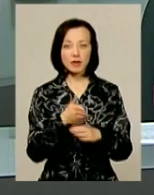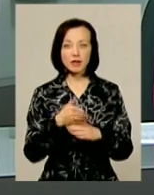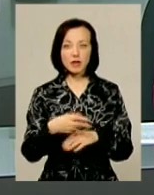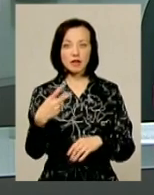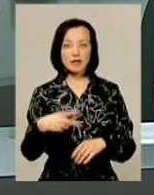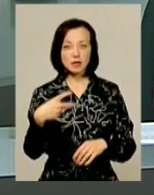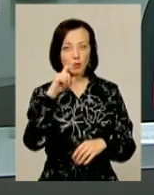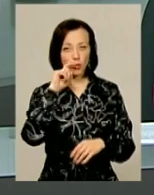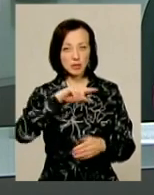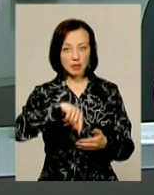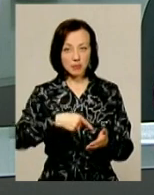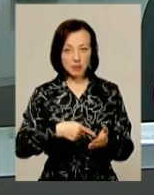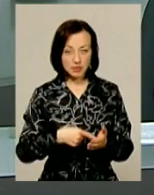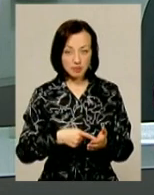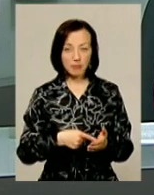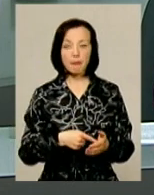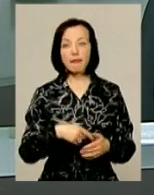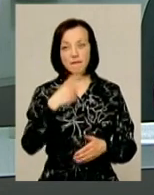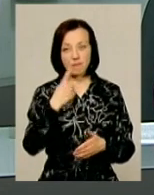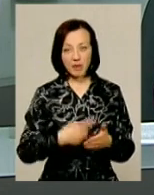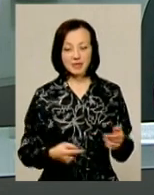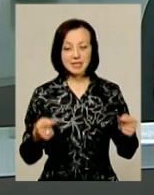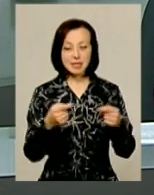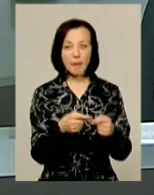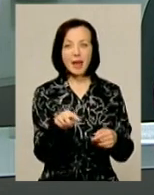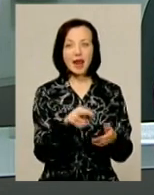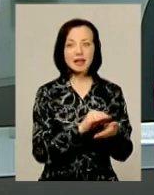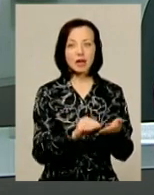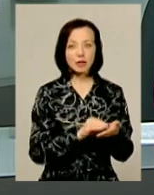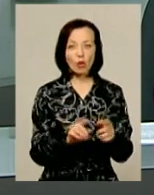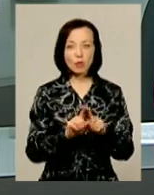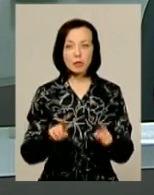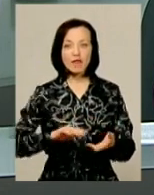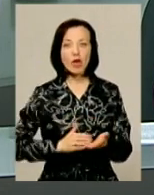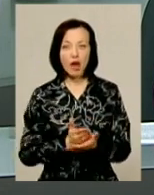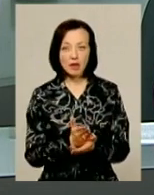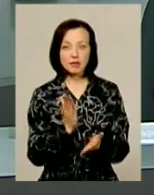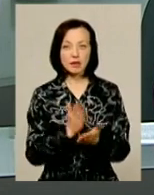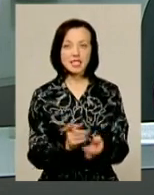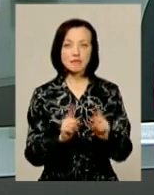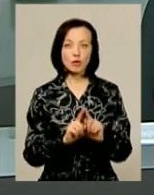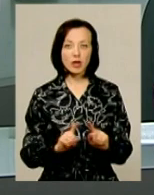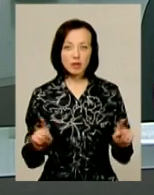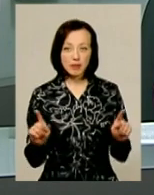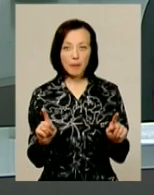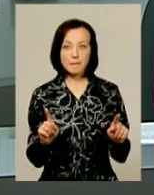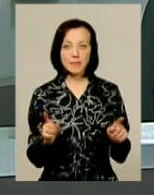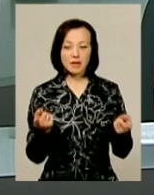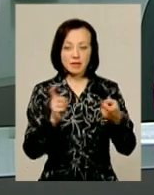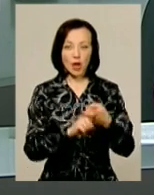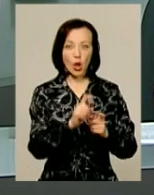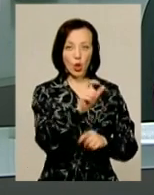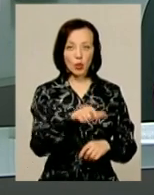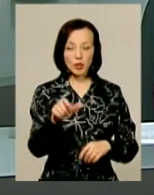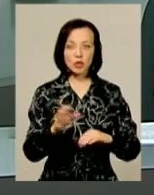20 українських міст. Позаяк переконані, саме література, особливо якісна, є своєрідним містком для людей Сходу і